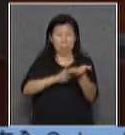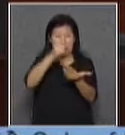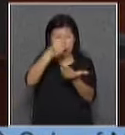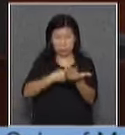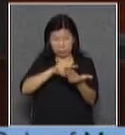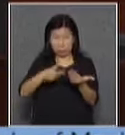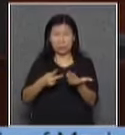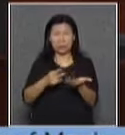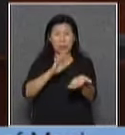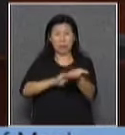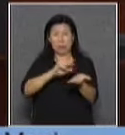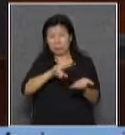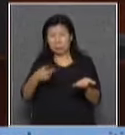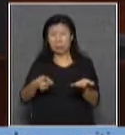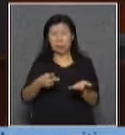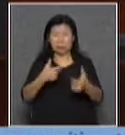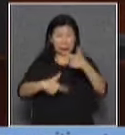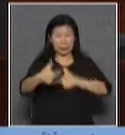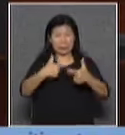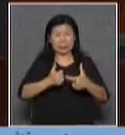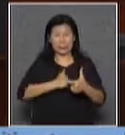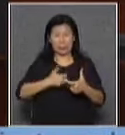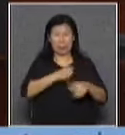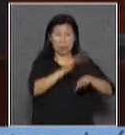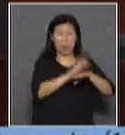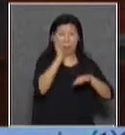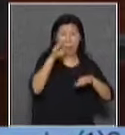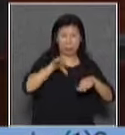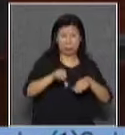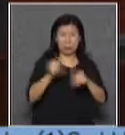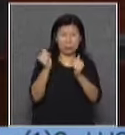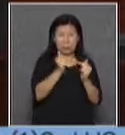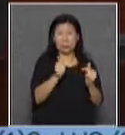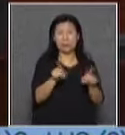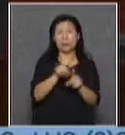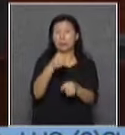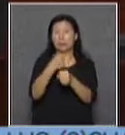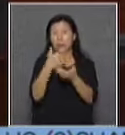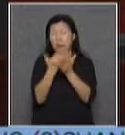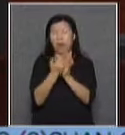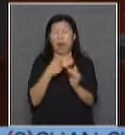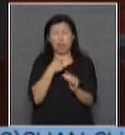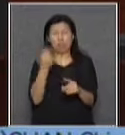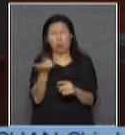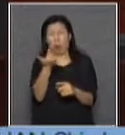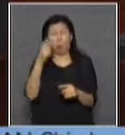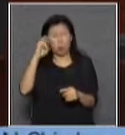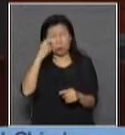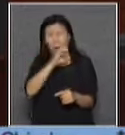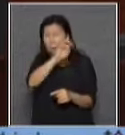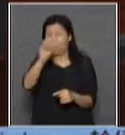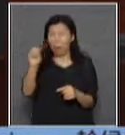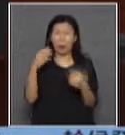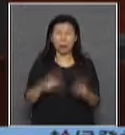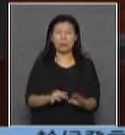睇返醫療改革，財爺已經擺咗500億喺度，係咪，根本你繼續喺度做咁多嘢，話要做咁多研究，做咁多諮詢呢，基本